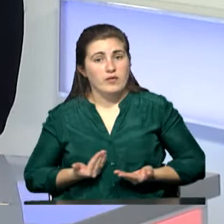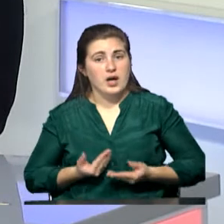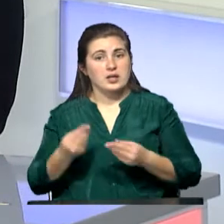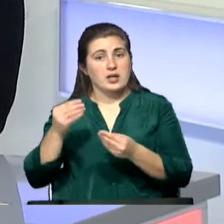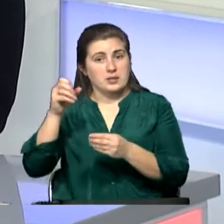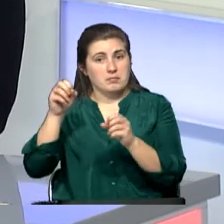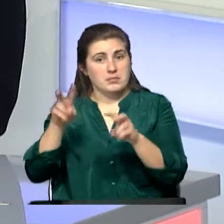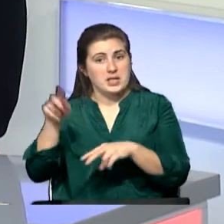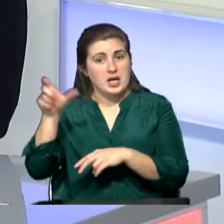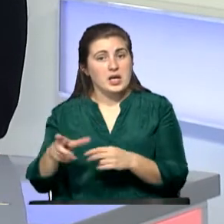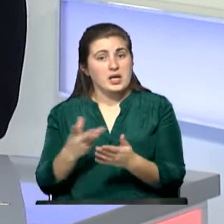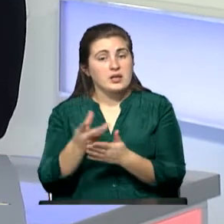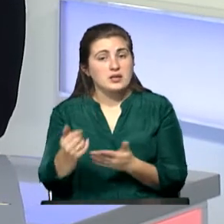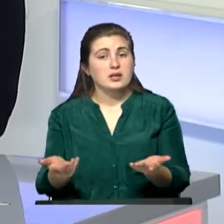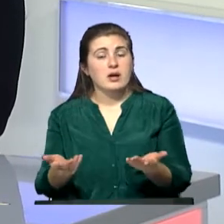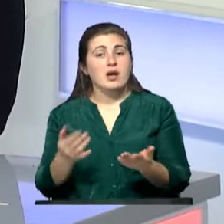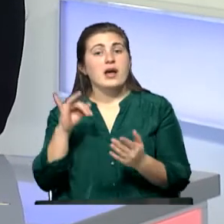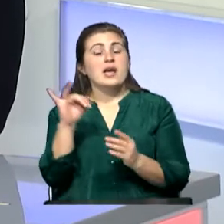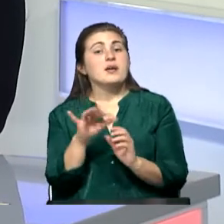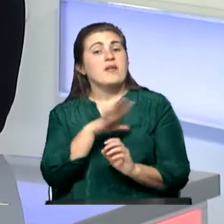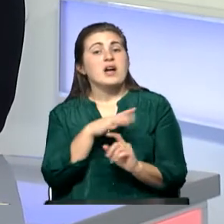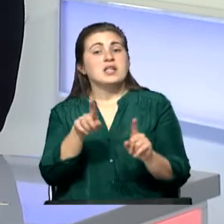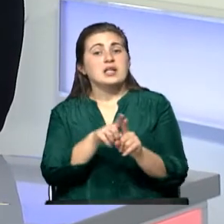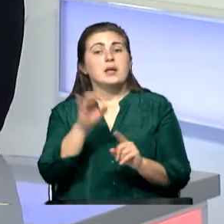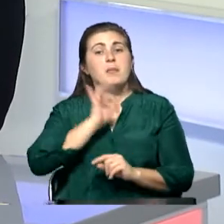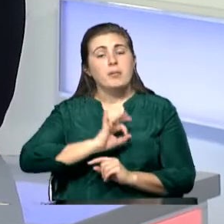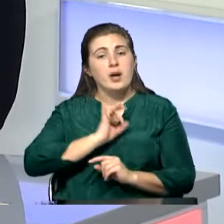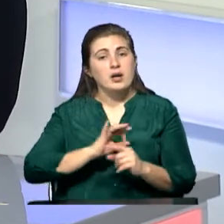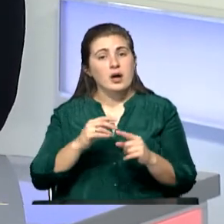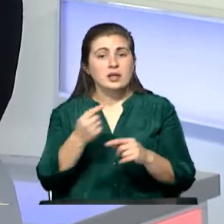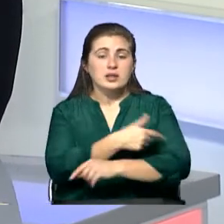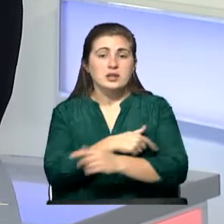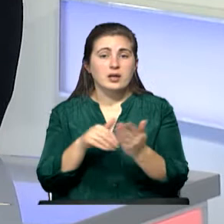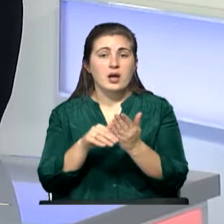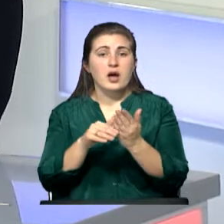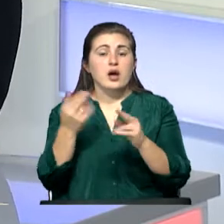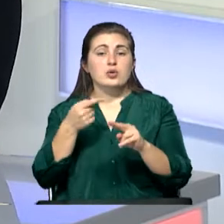специалиста здесь. Опять же, бывают такие препараты, которые